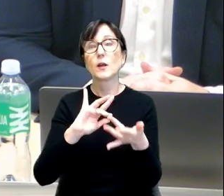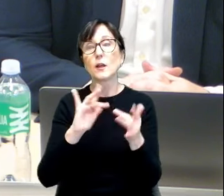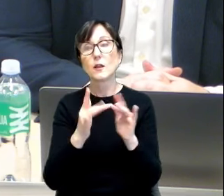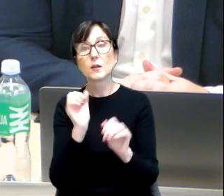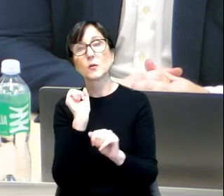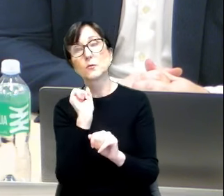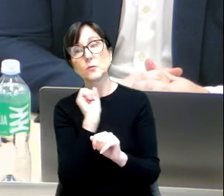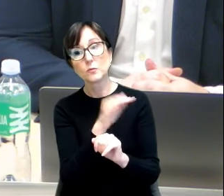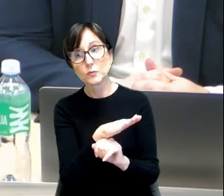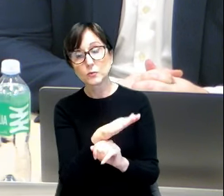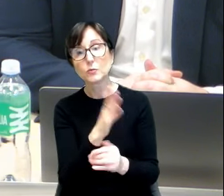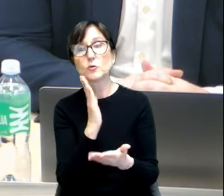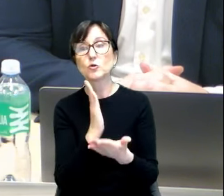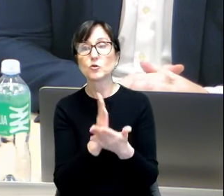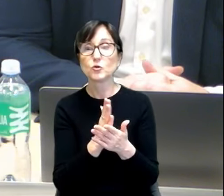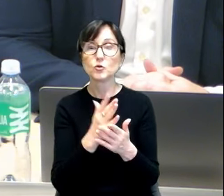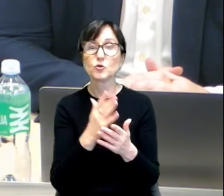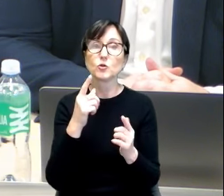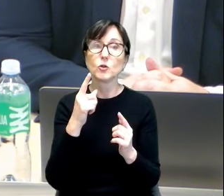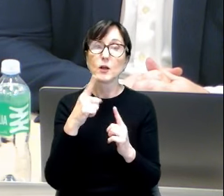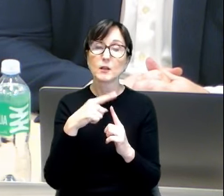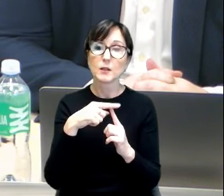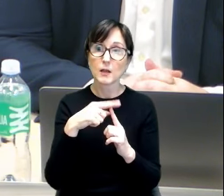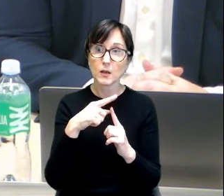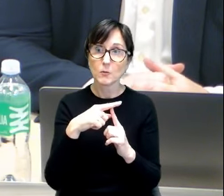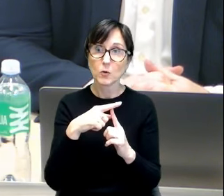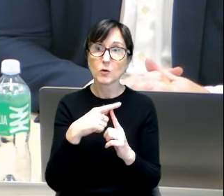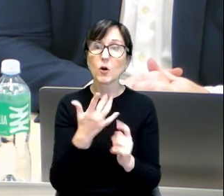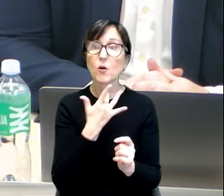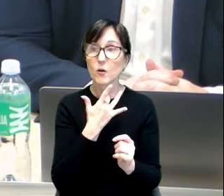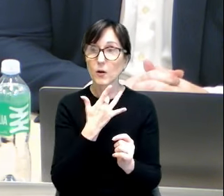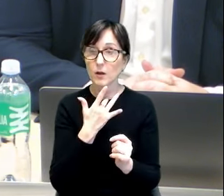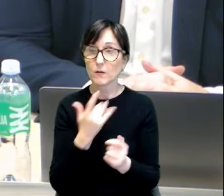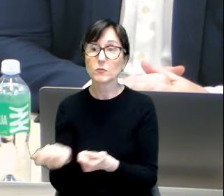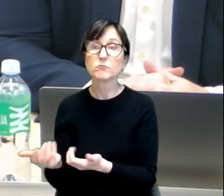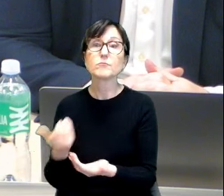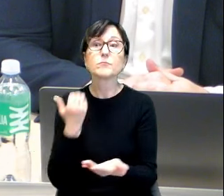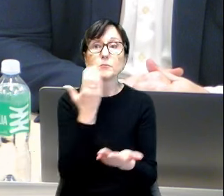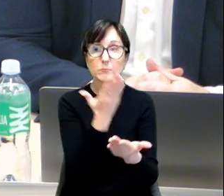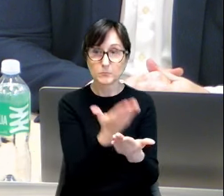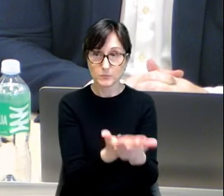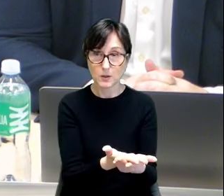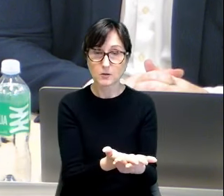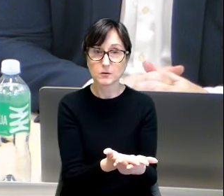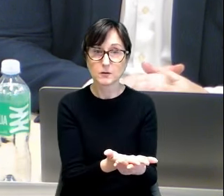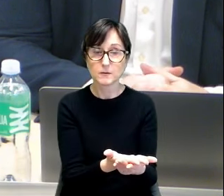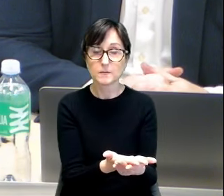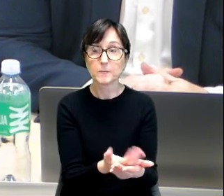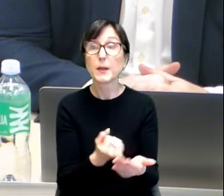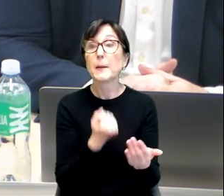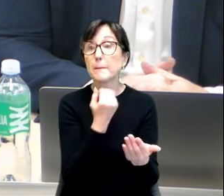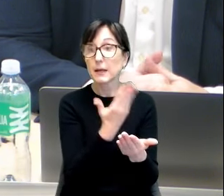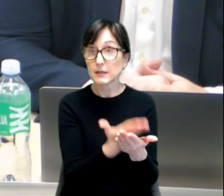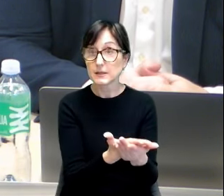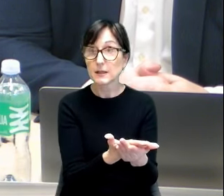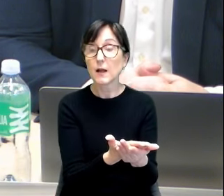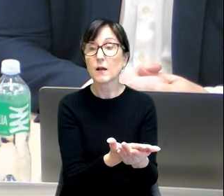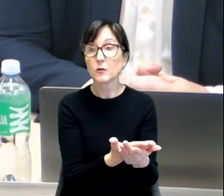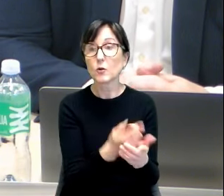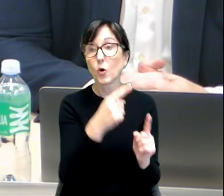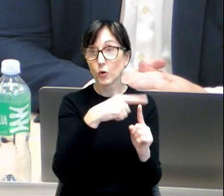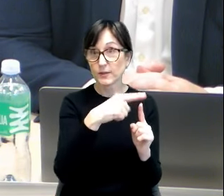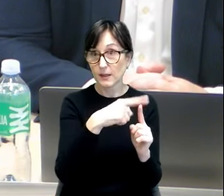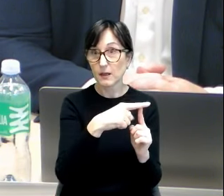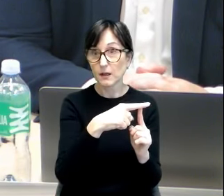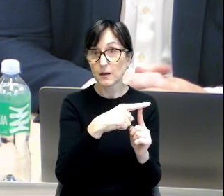tarybos pareikalavimui pristato tarybai tai pats žodis pristato tarybai a na negali